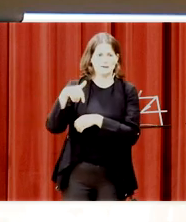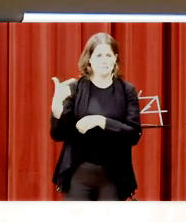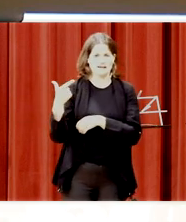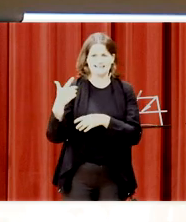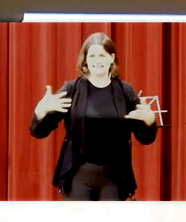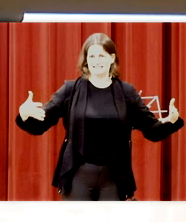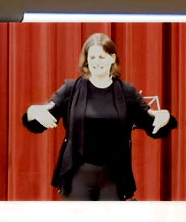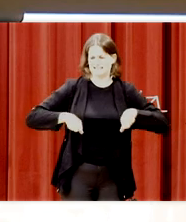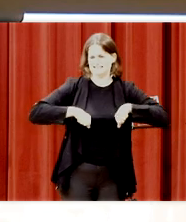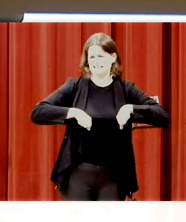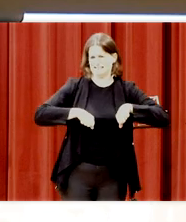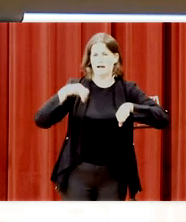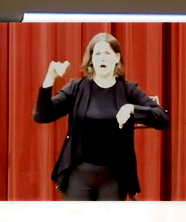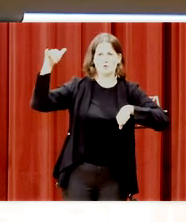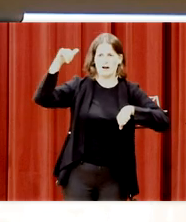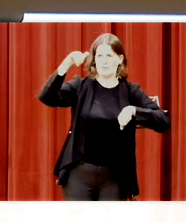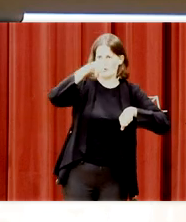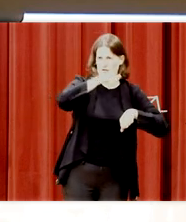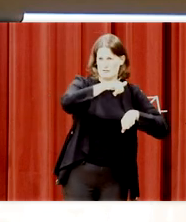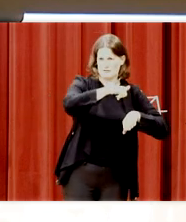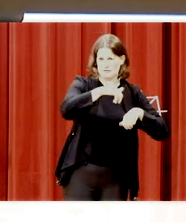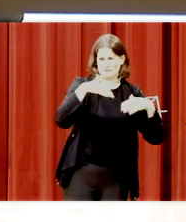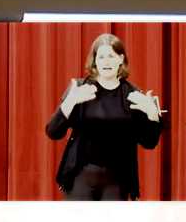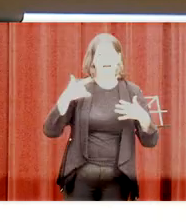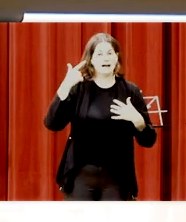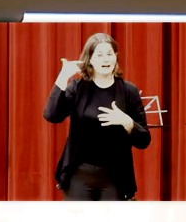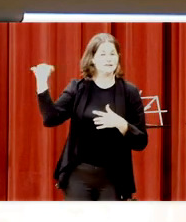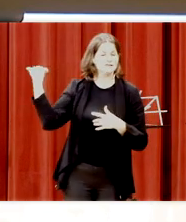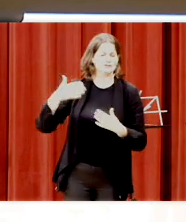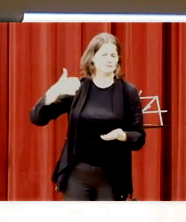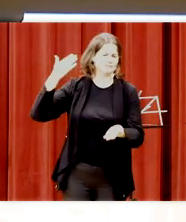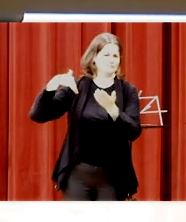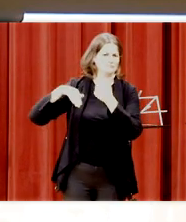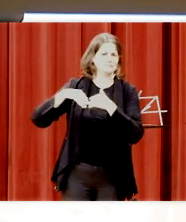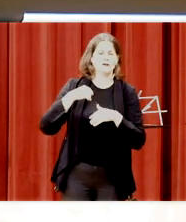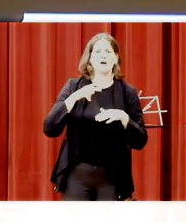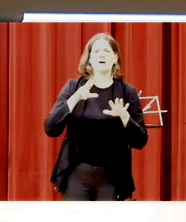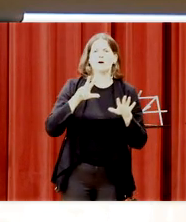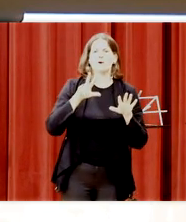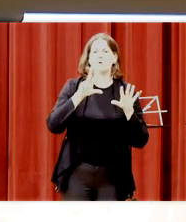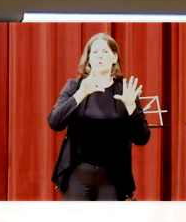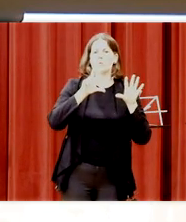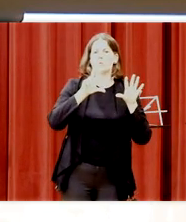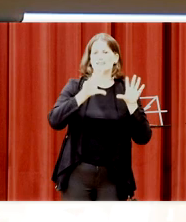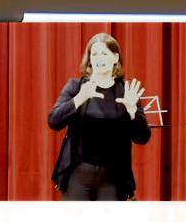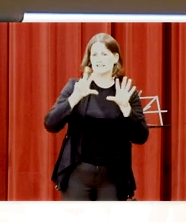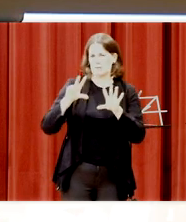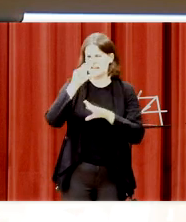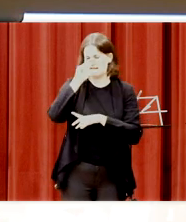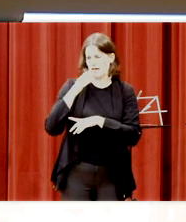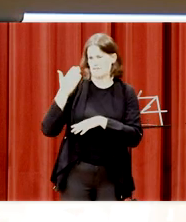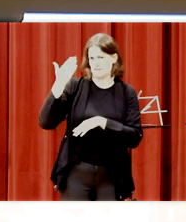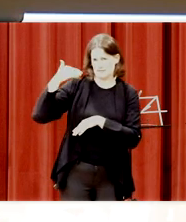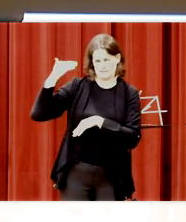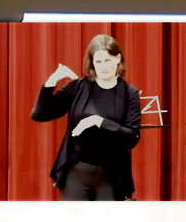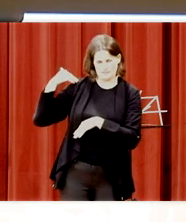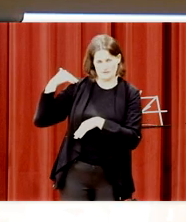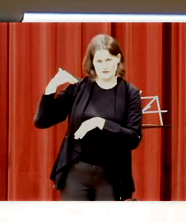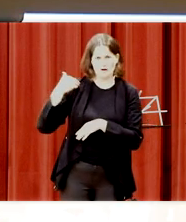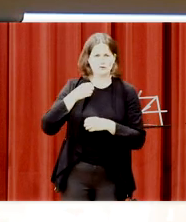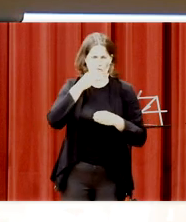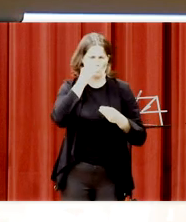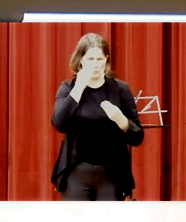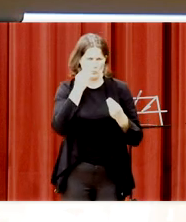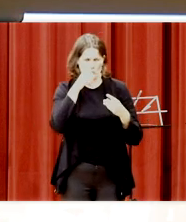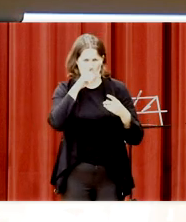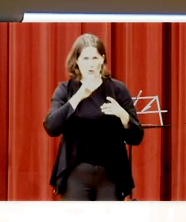88 anys, que són molts anys, però en tota una vida no és res. Per tant, la tecnologia està avançant d'una